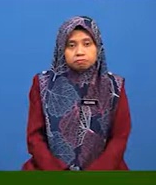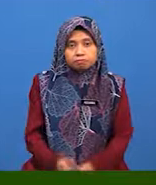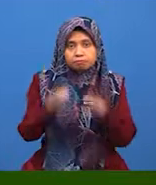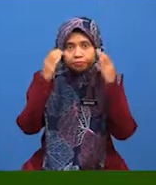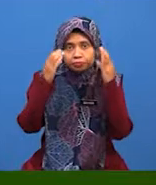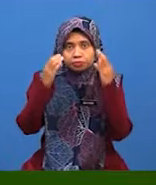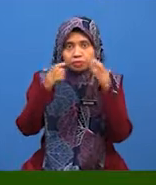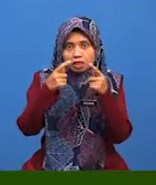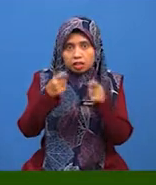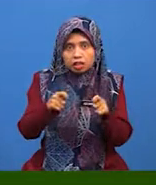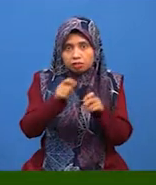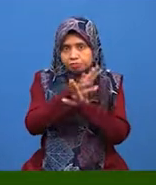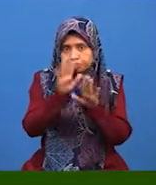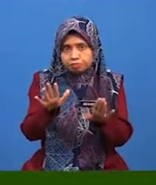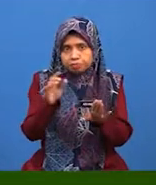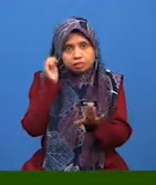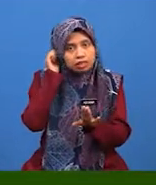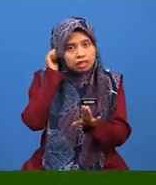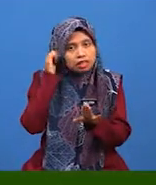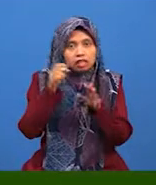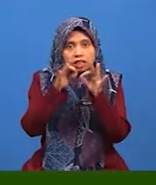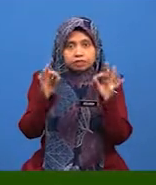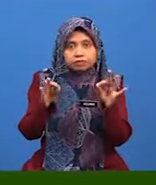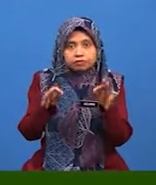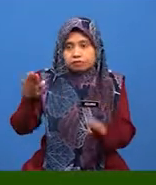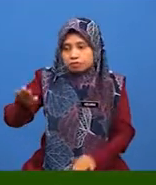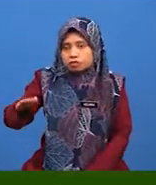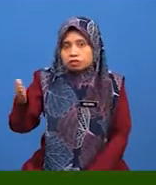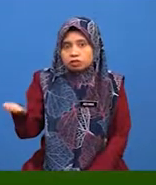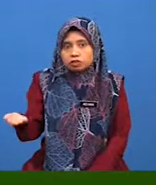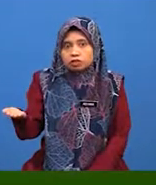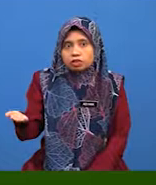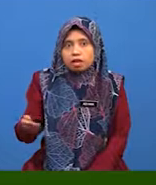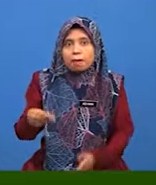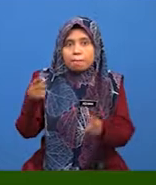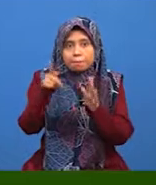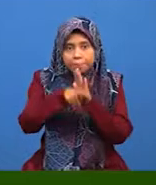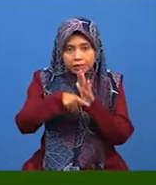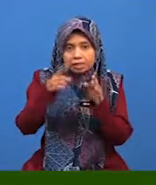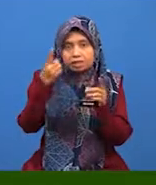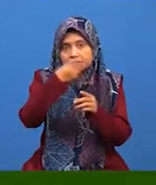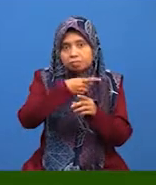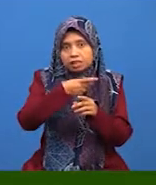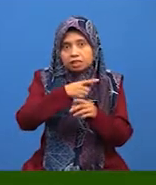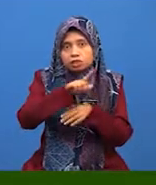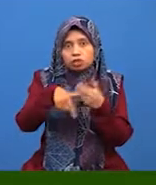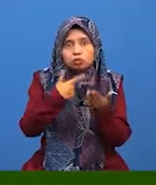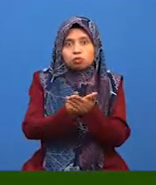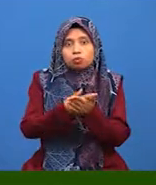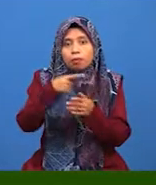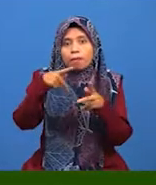Cikgu telah terangkan ayat songsang perdepanan seluruh predikat sebentar